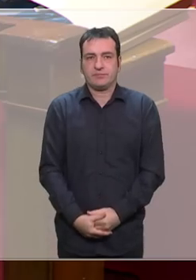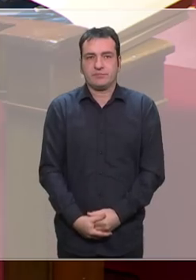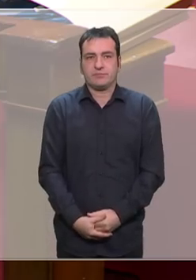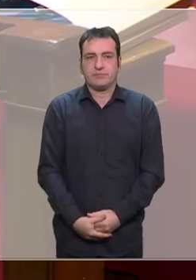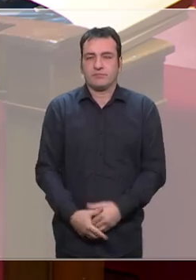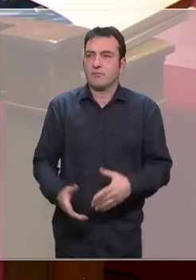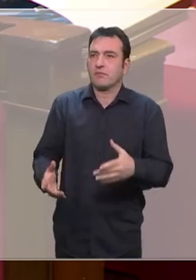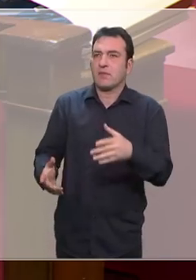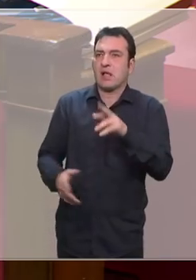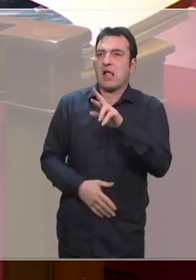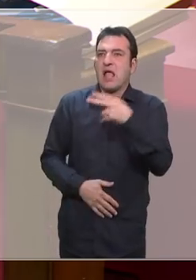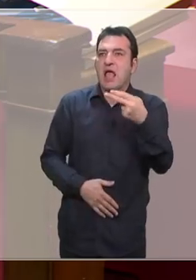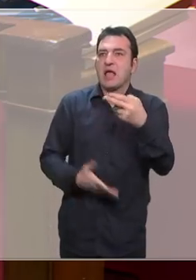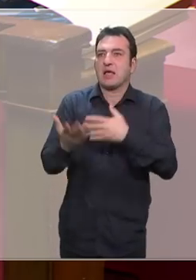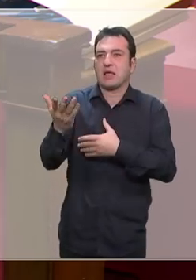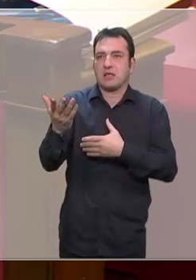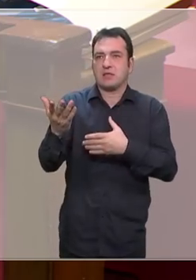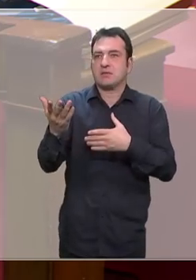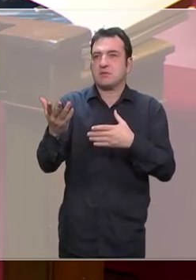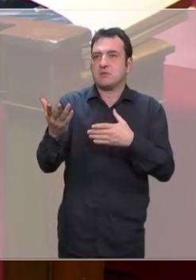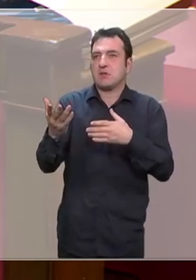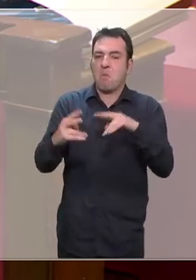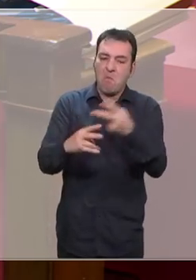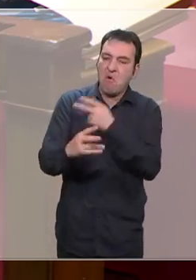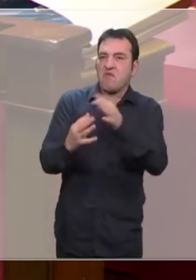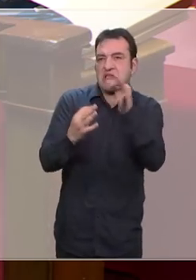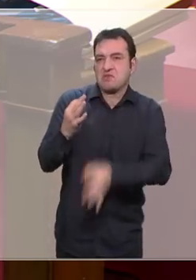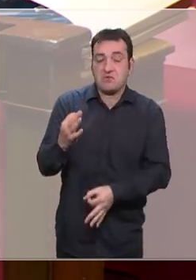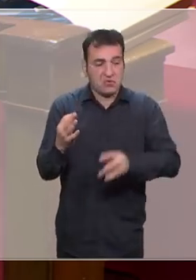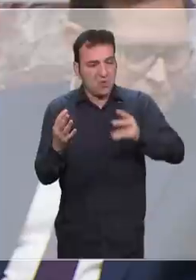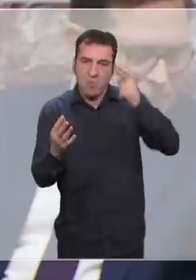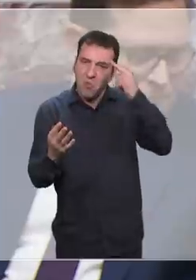Le Rassemblement national, c'est de mauvaises solutions à de vrais problèmes.